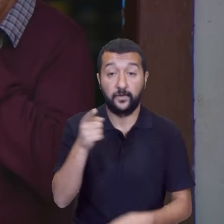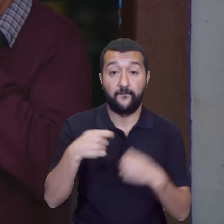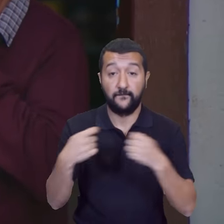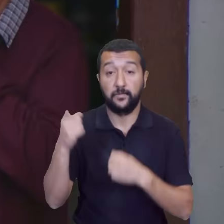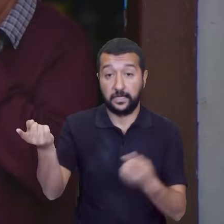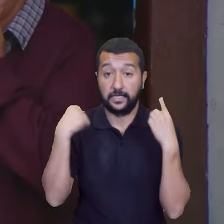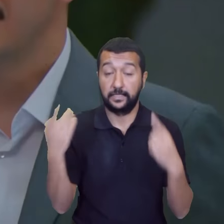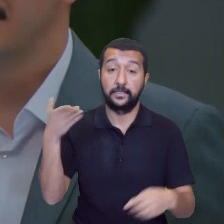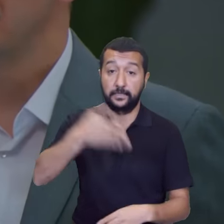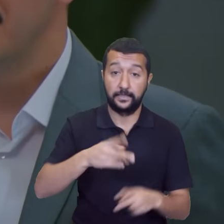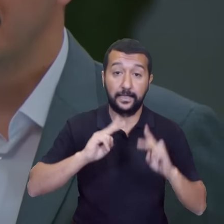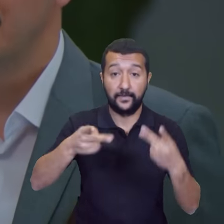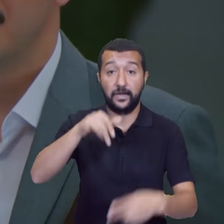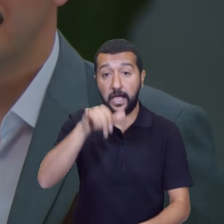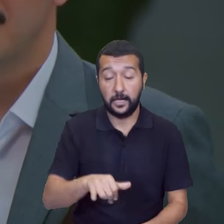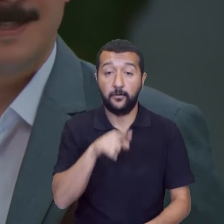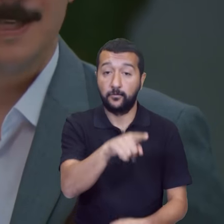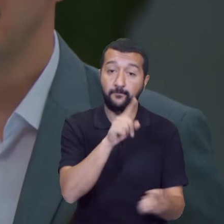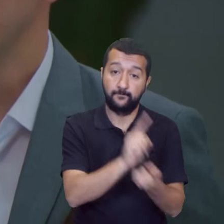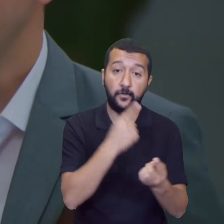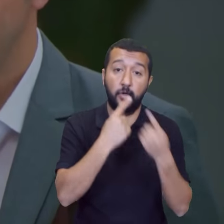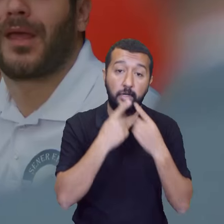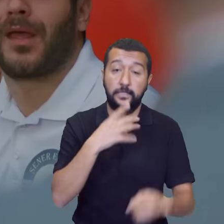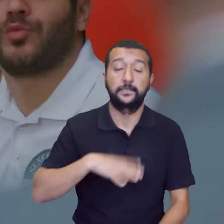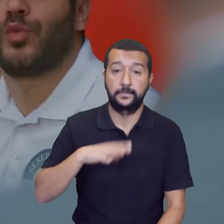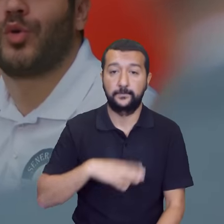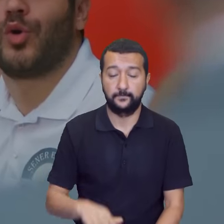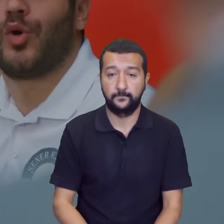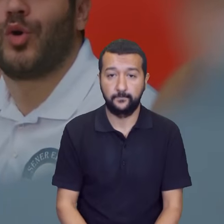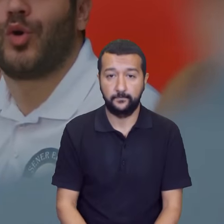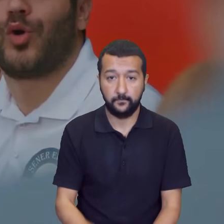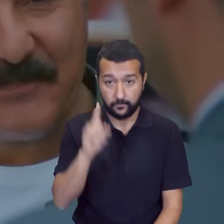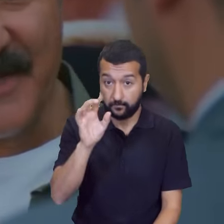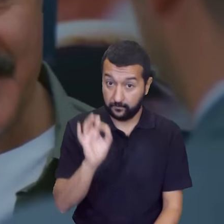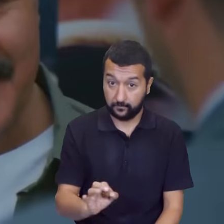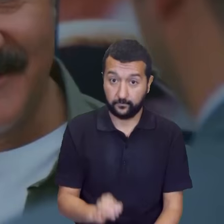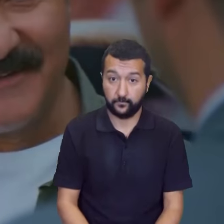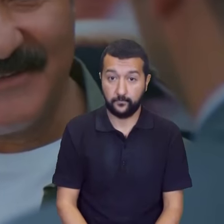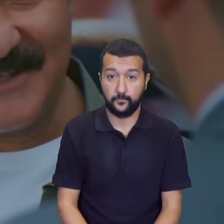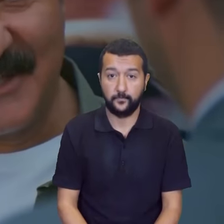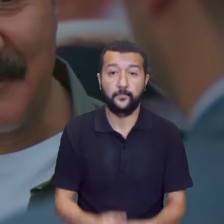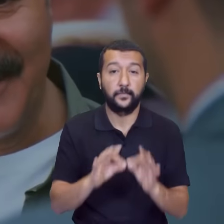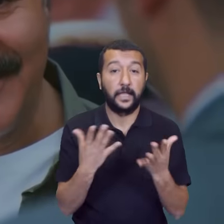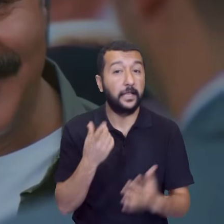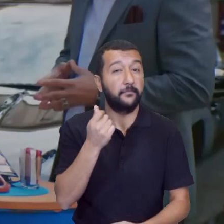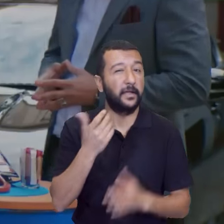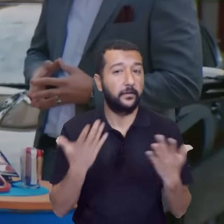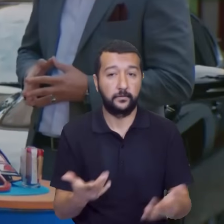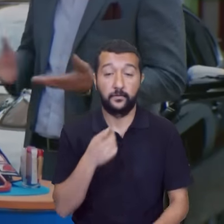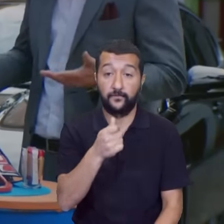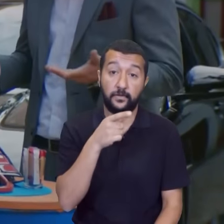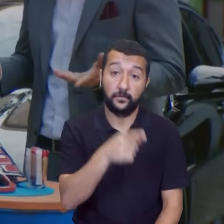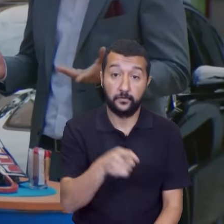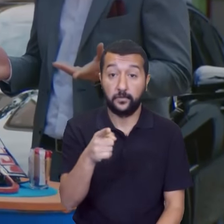firma yetkililerimiz devir hakları ve mali konular için sizle görüşmek isteyecekler. Vallahi mi? Ne kadar mali?